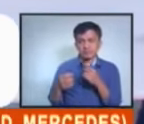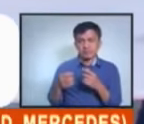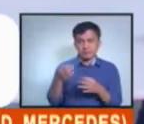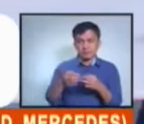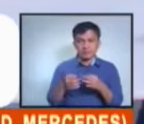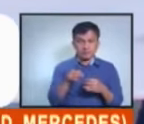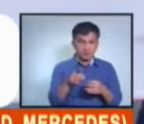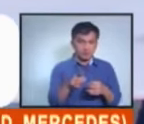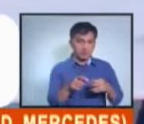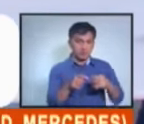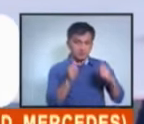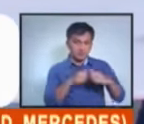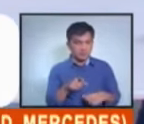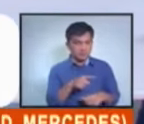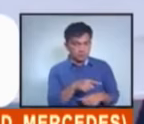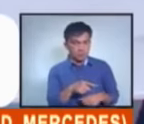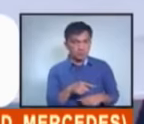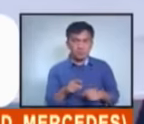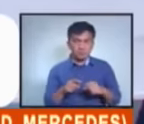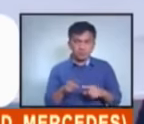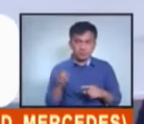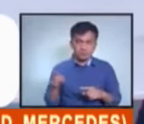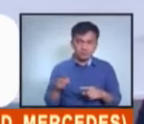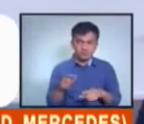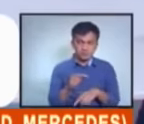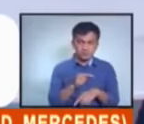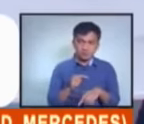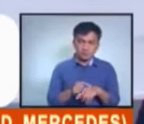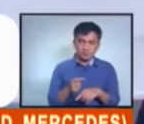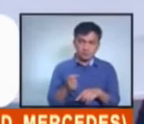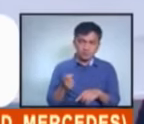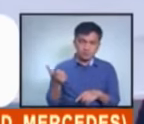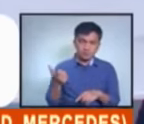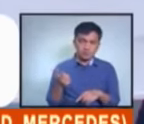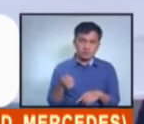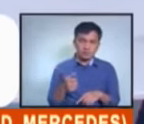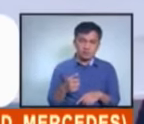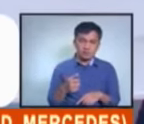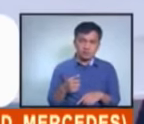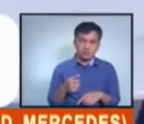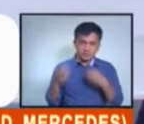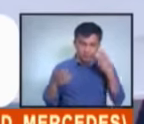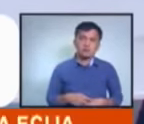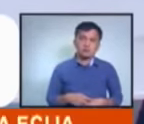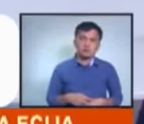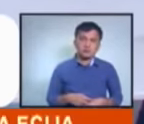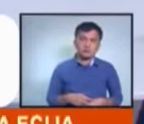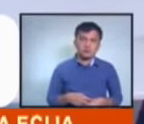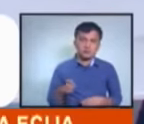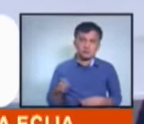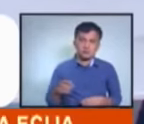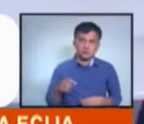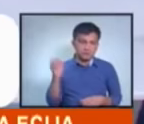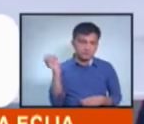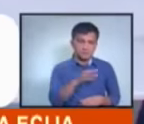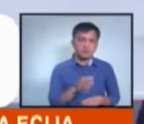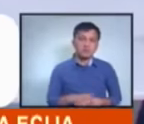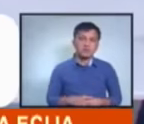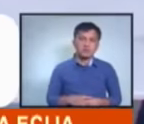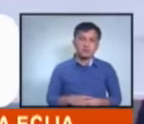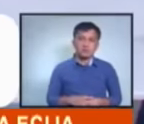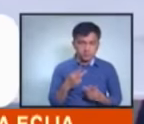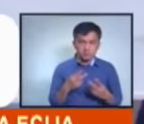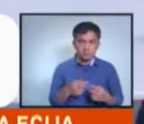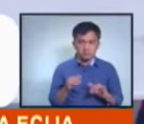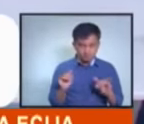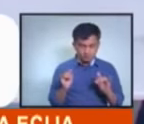makikipag-areglo po kayo at kayo mismo magsabi sa LTO na wag. Pero yan po yung grounds para matanggalan siya, yung bang pagwawala niya twice, yung pagbabato. Yun